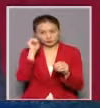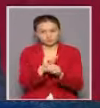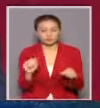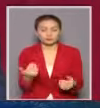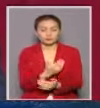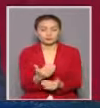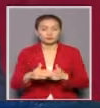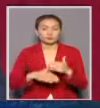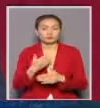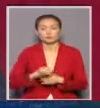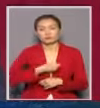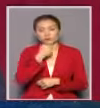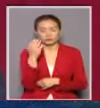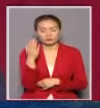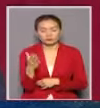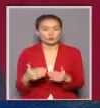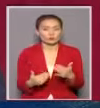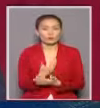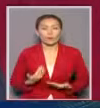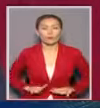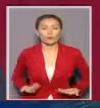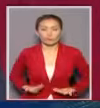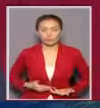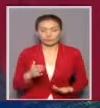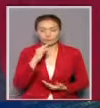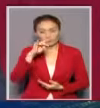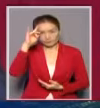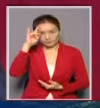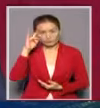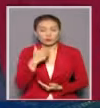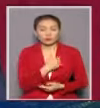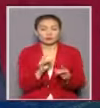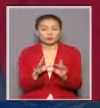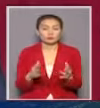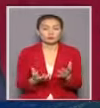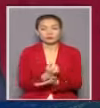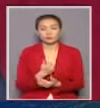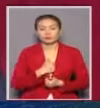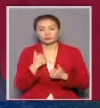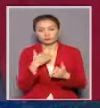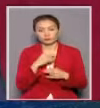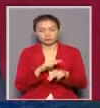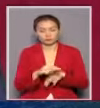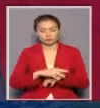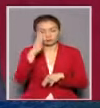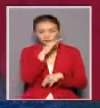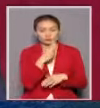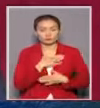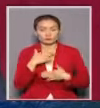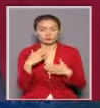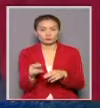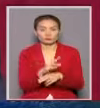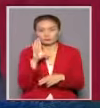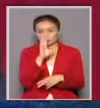именно вы шагаете в будущее в новом формате в новом казахстане хочу сказать большое спасибо учителям и родителям которые